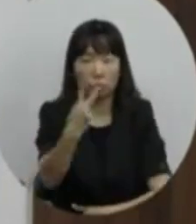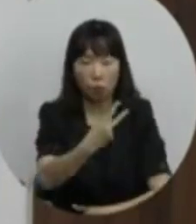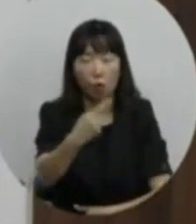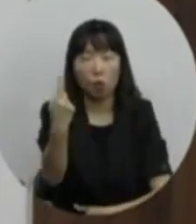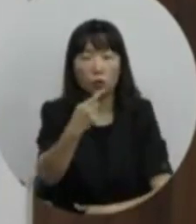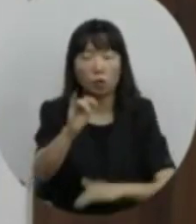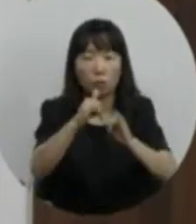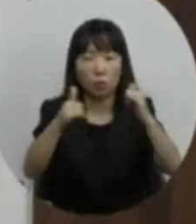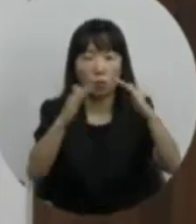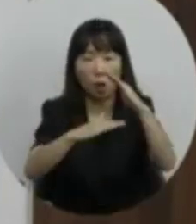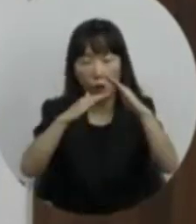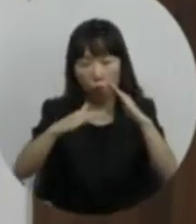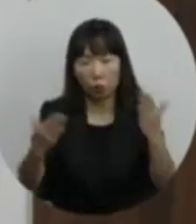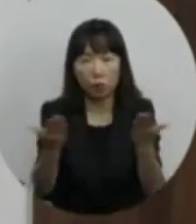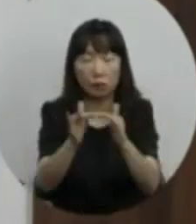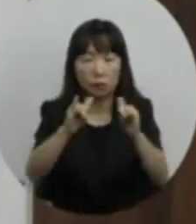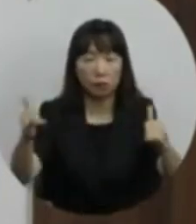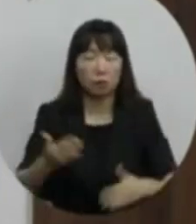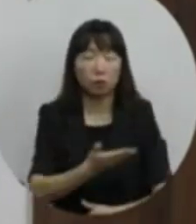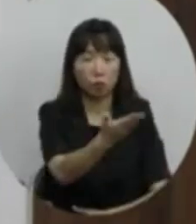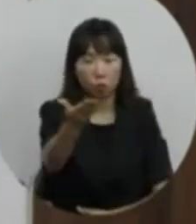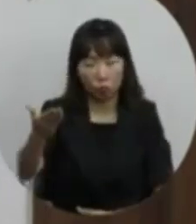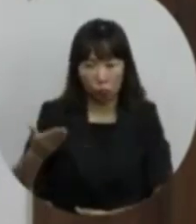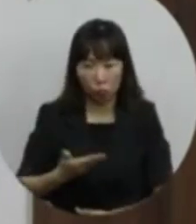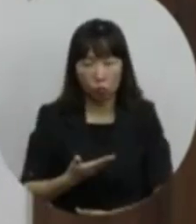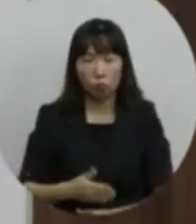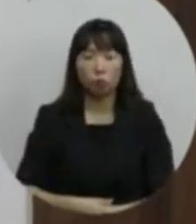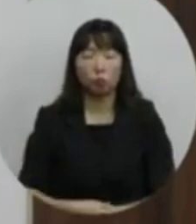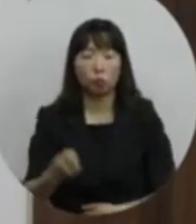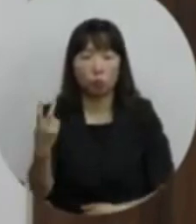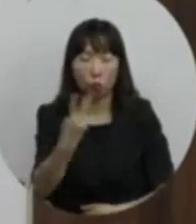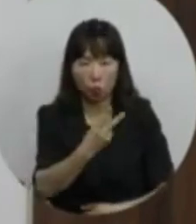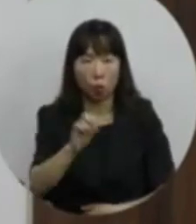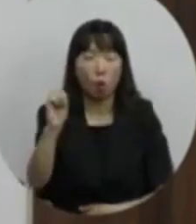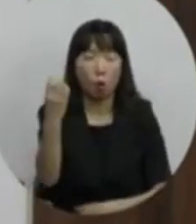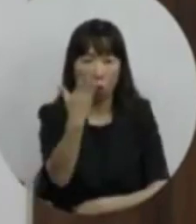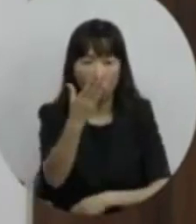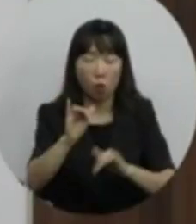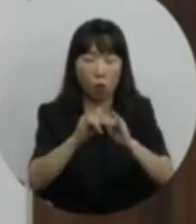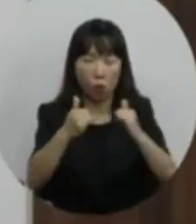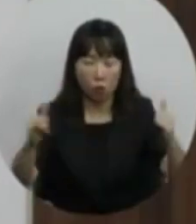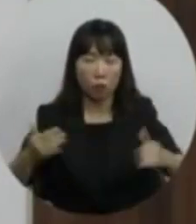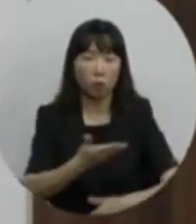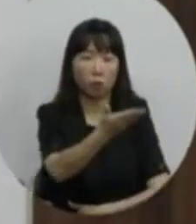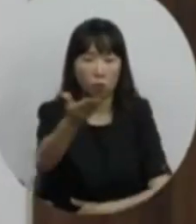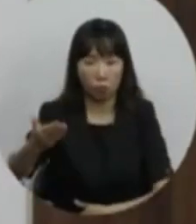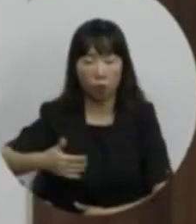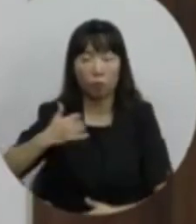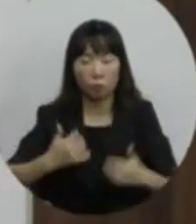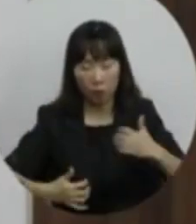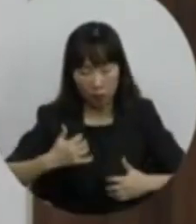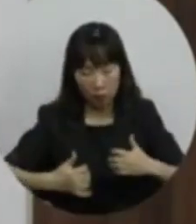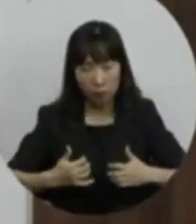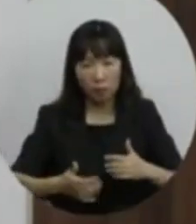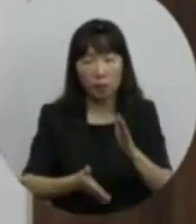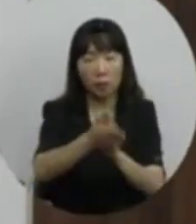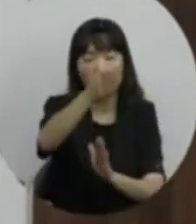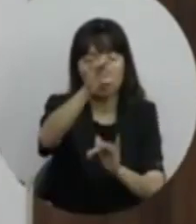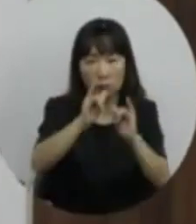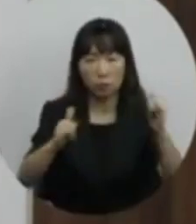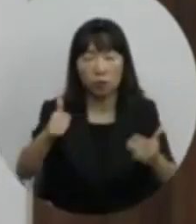명의 공직자 여러분, 그리고 정론 지필의 언론인 여러분, 반갑습니다. 시민이 주인이